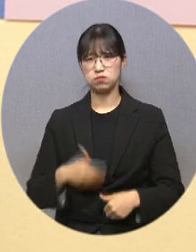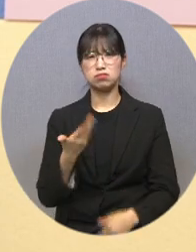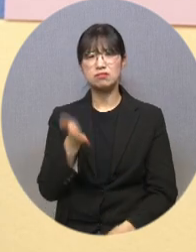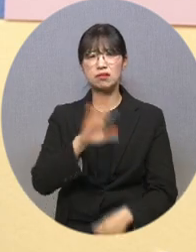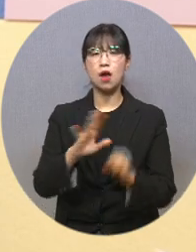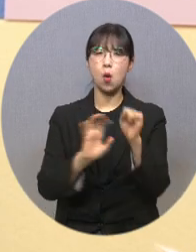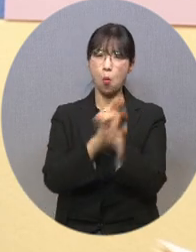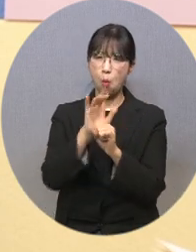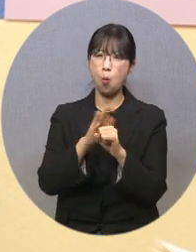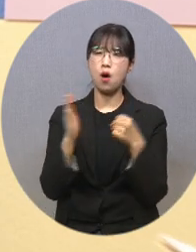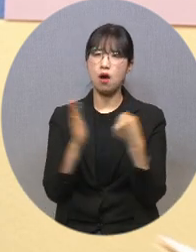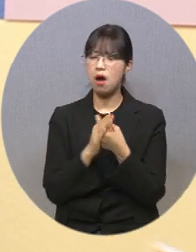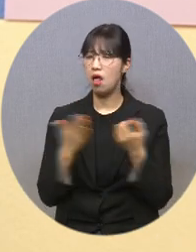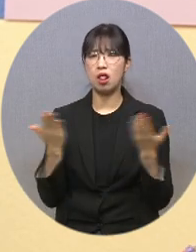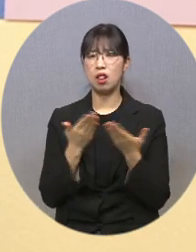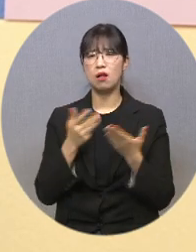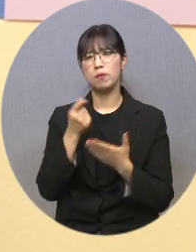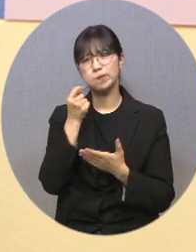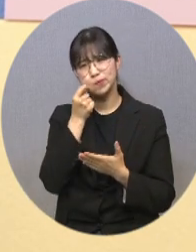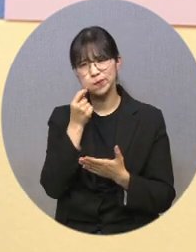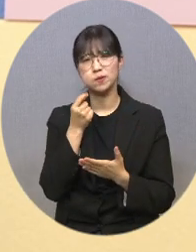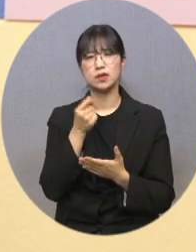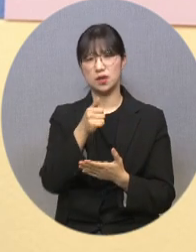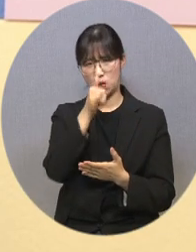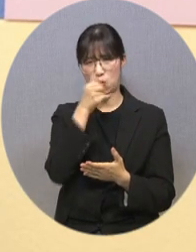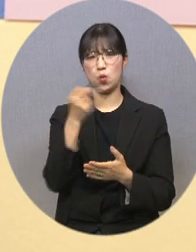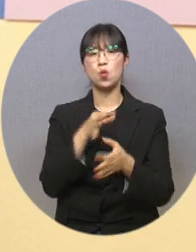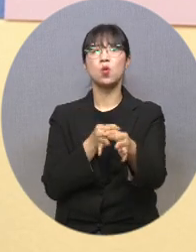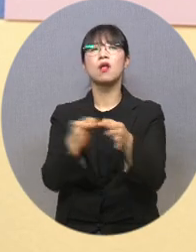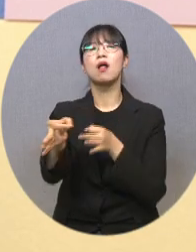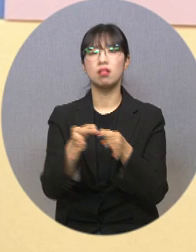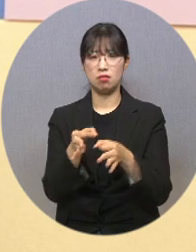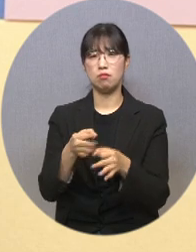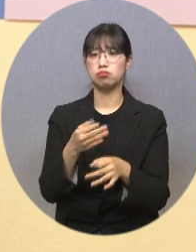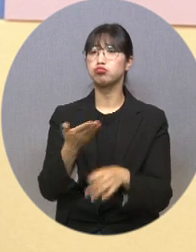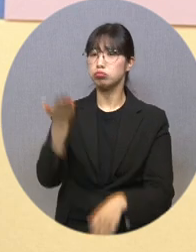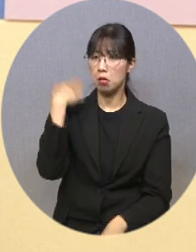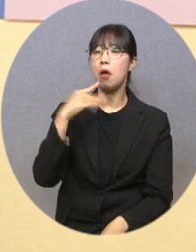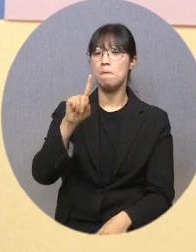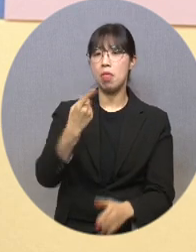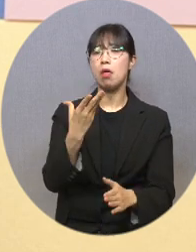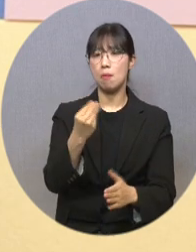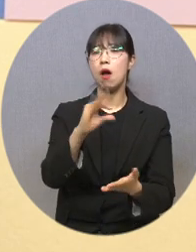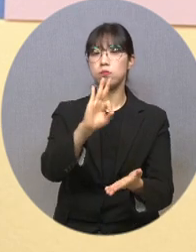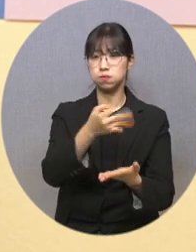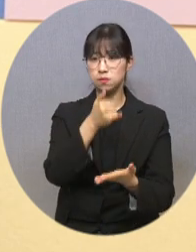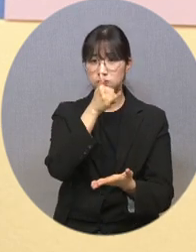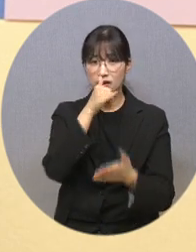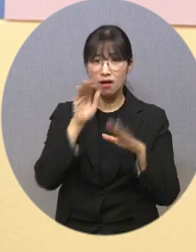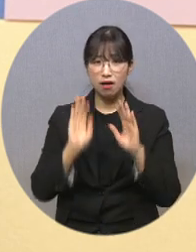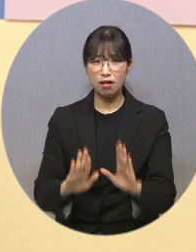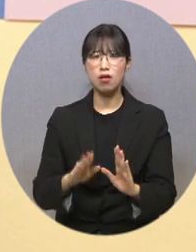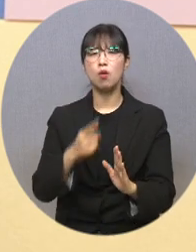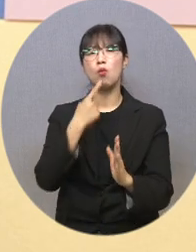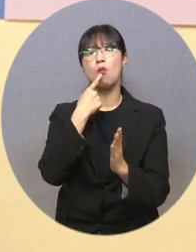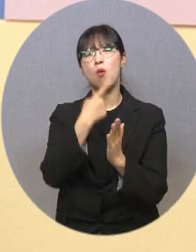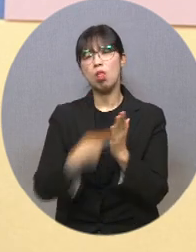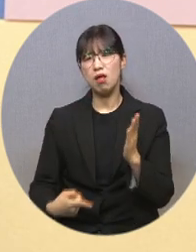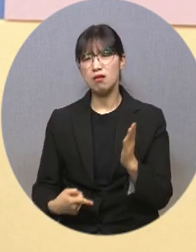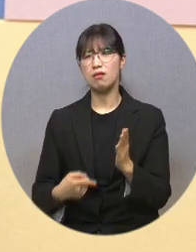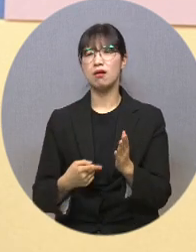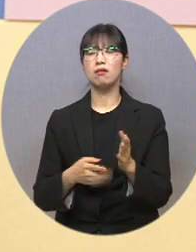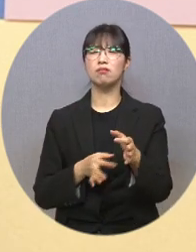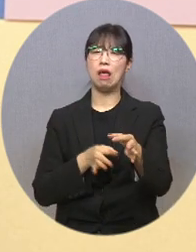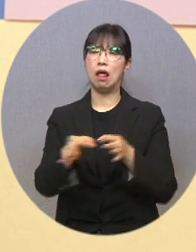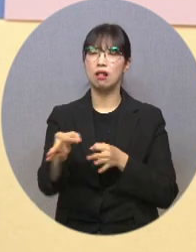못 나가는 경우도 있을 것이고 네. 장사를 해야 되는데 과거에 100만 원을 벌었다면 이제는 100만 원을 손해보면서